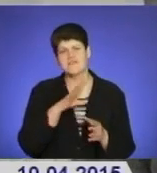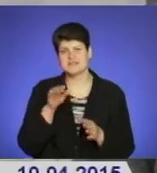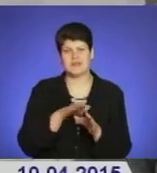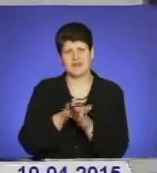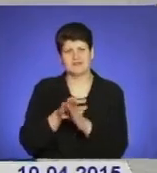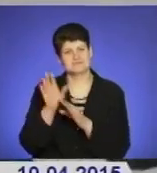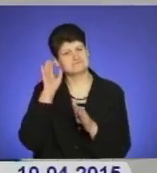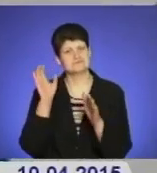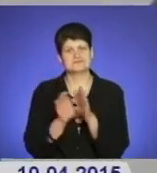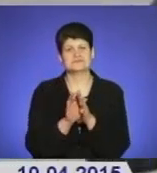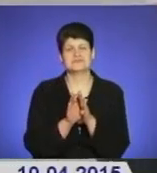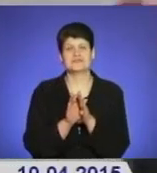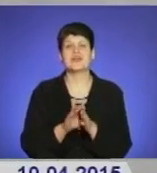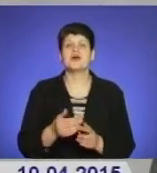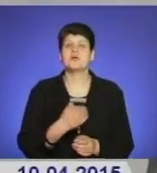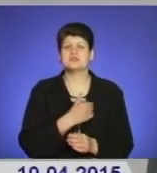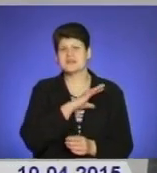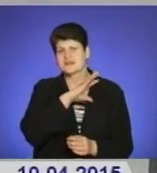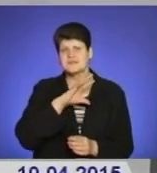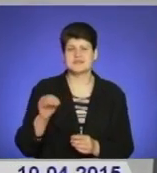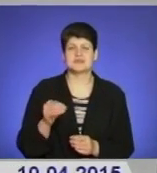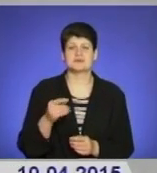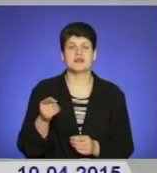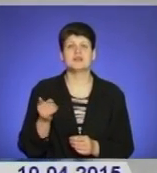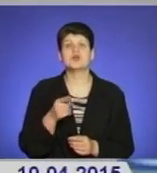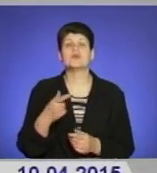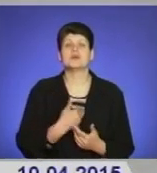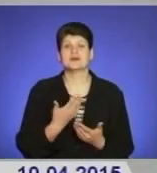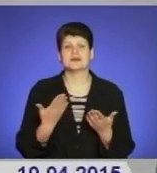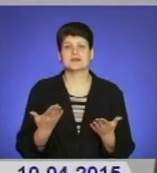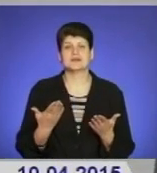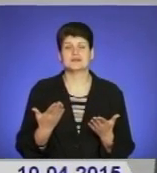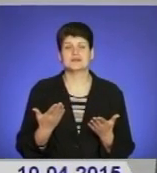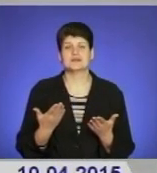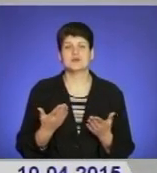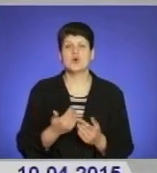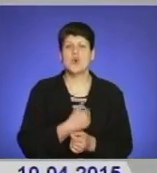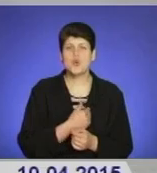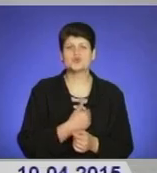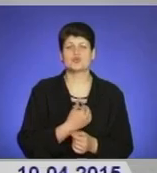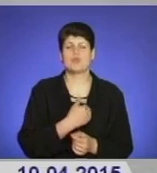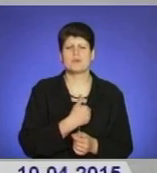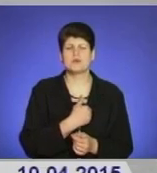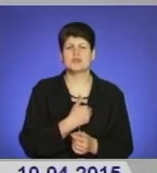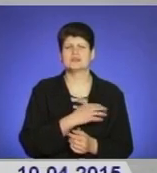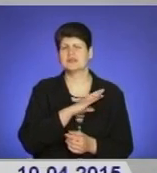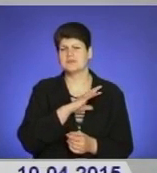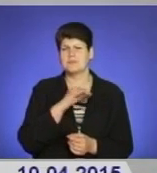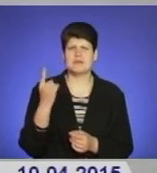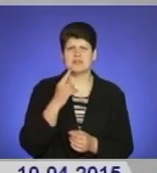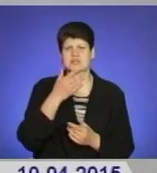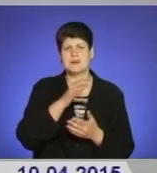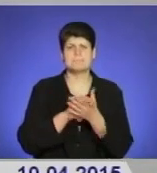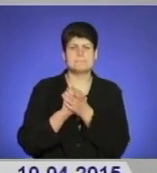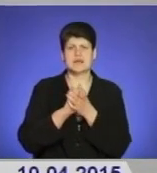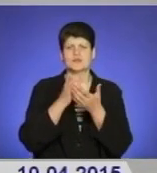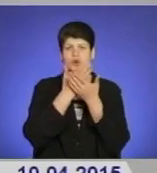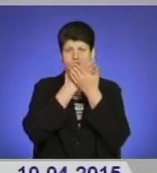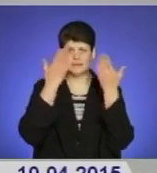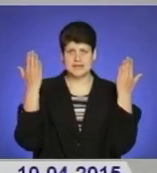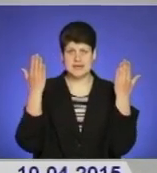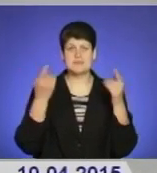виконуємо. Побажання усім тернополянам, жителям області до Дня Великодня. Хочу побажати, перш за все, мирного неба над головою, це